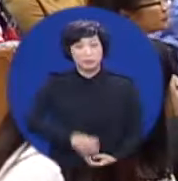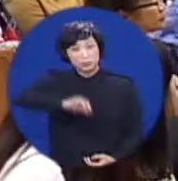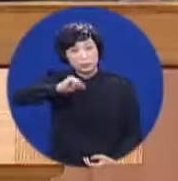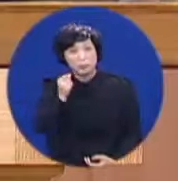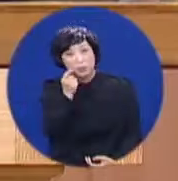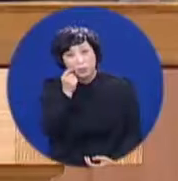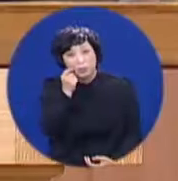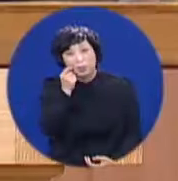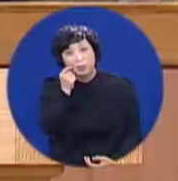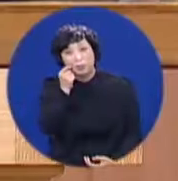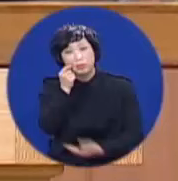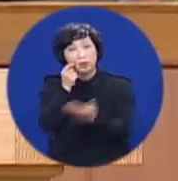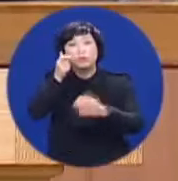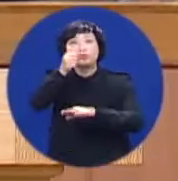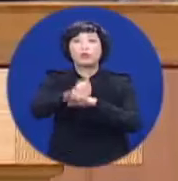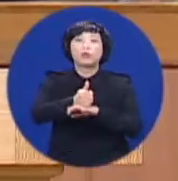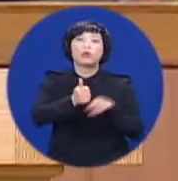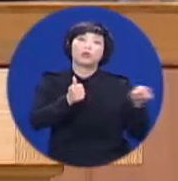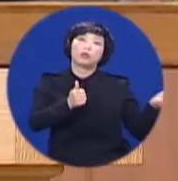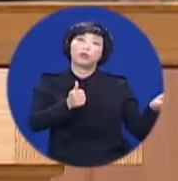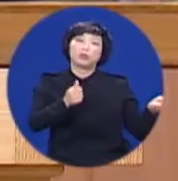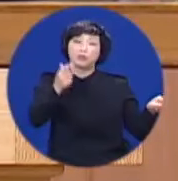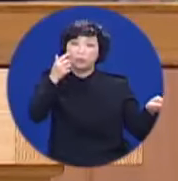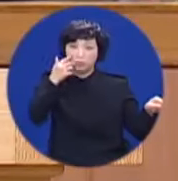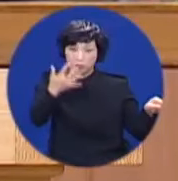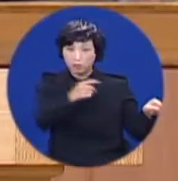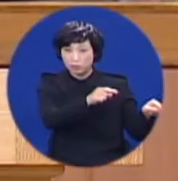순종하지 못하면 결과가 뭐냐?